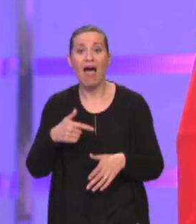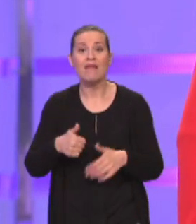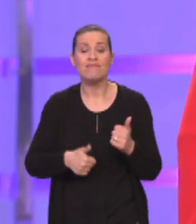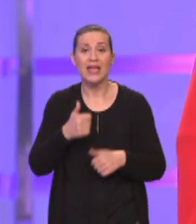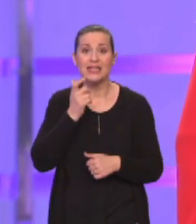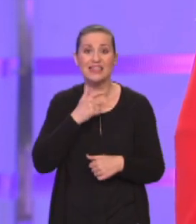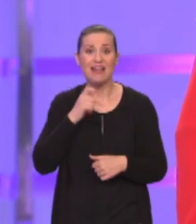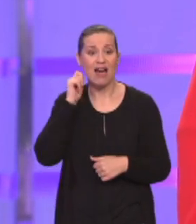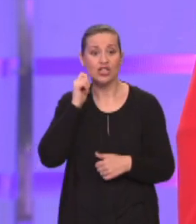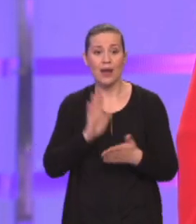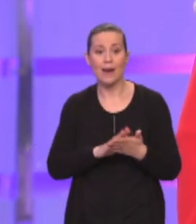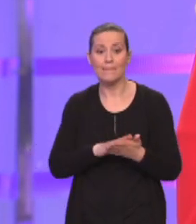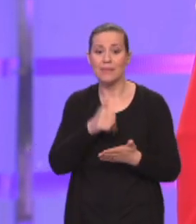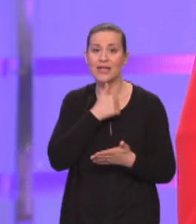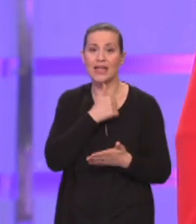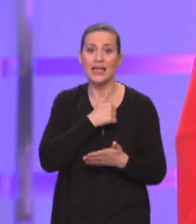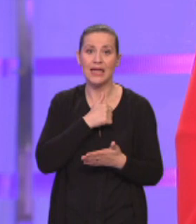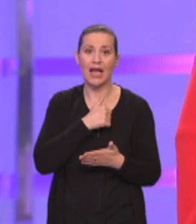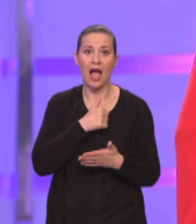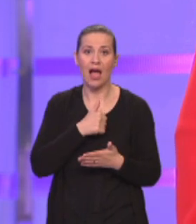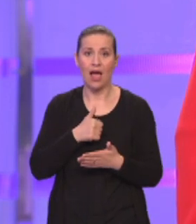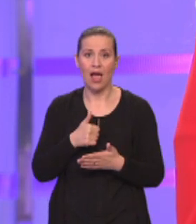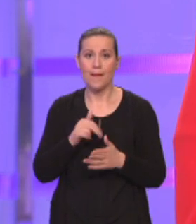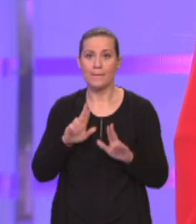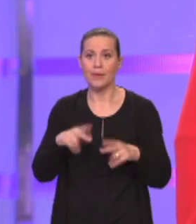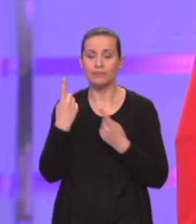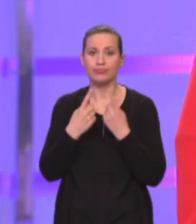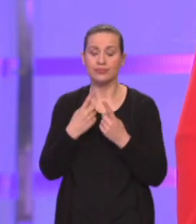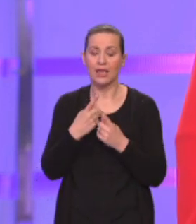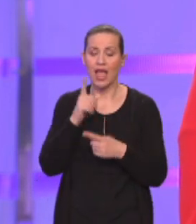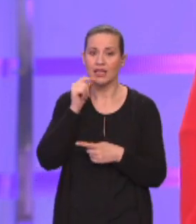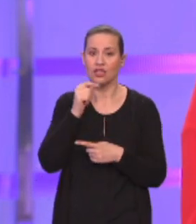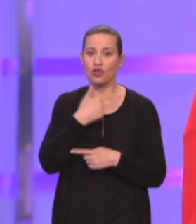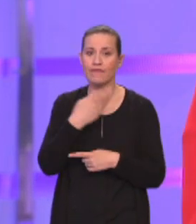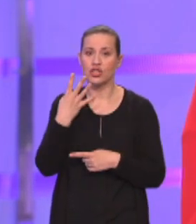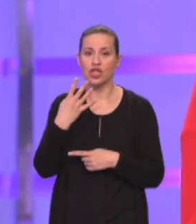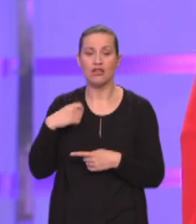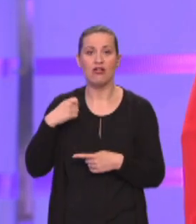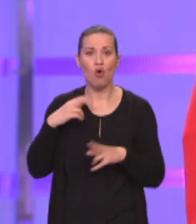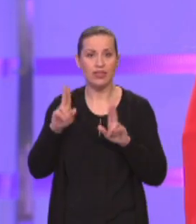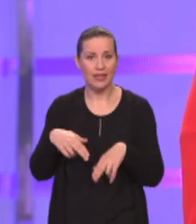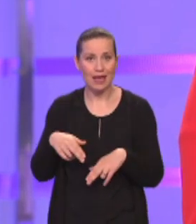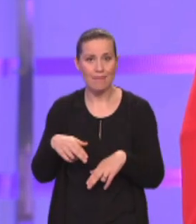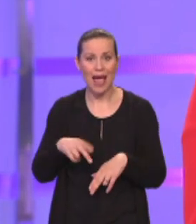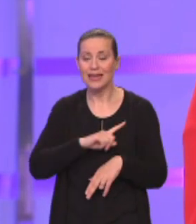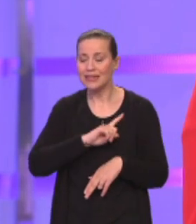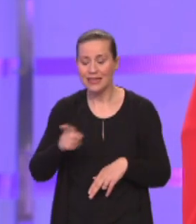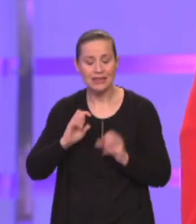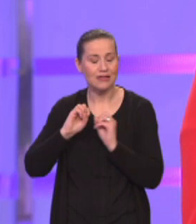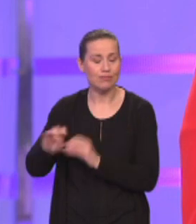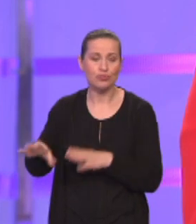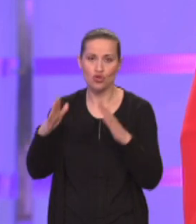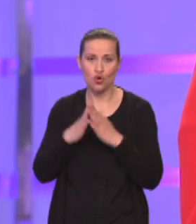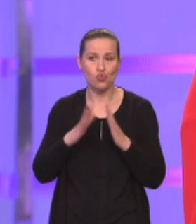evo u Lici jedan slučaj, dečko 24 godine, nije svoju kuću nikad napustio. Znači, ta se mama